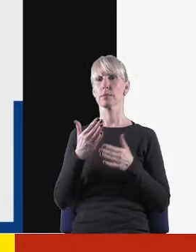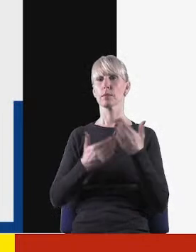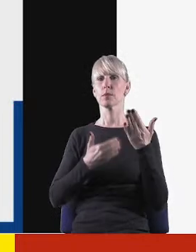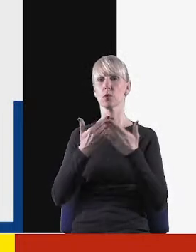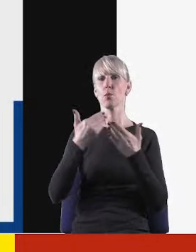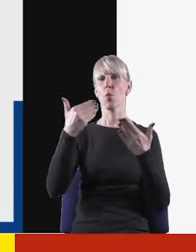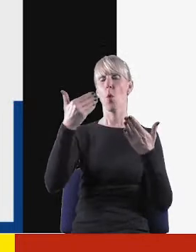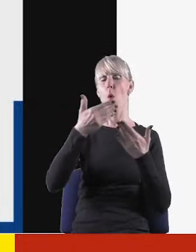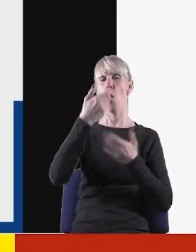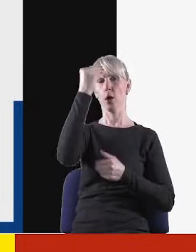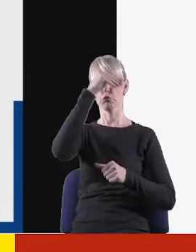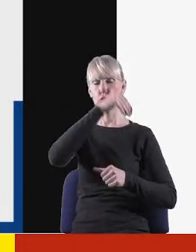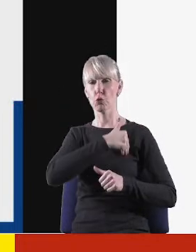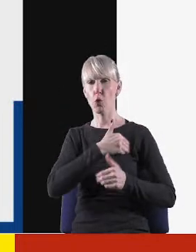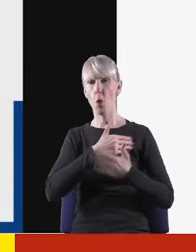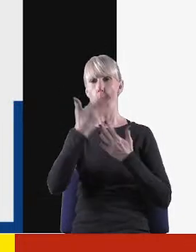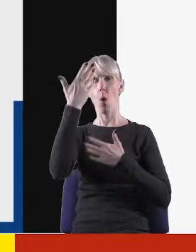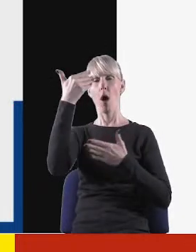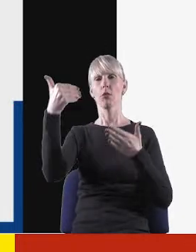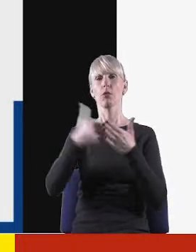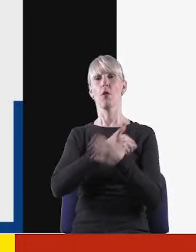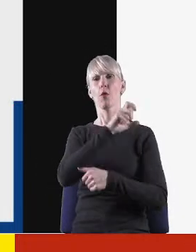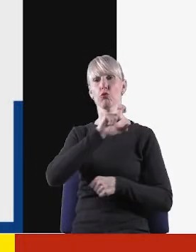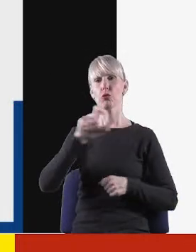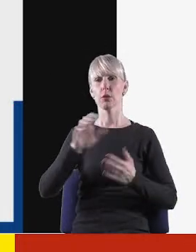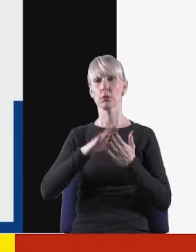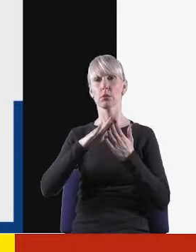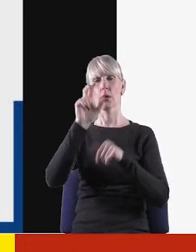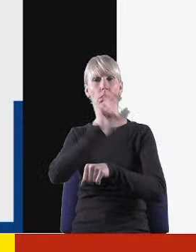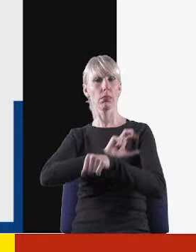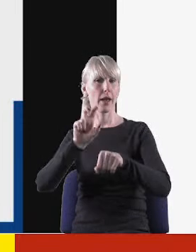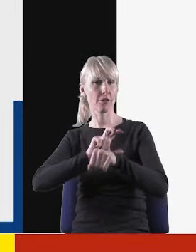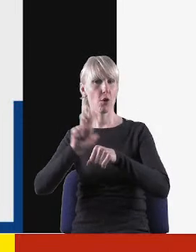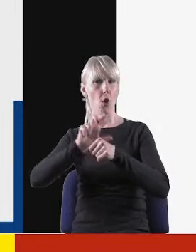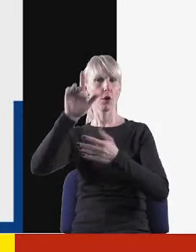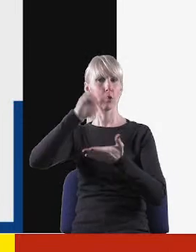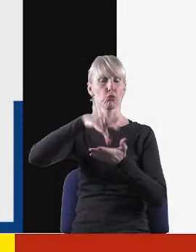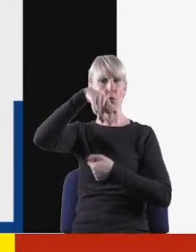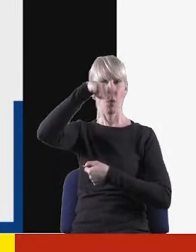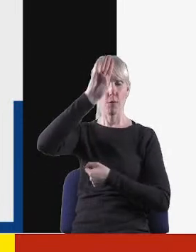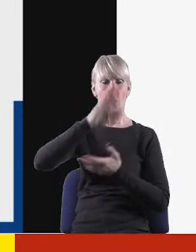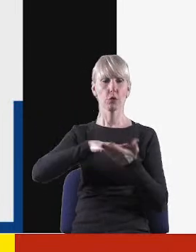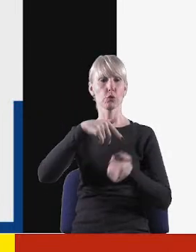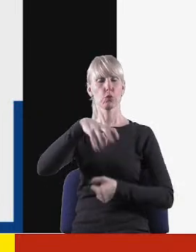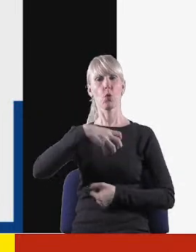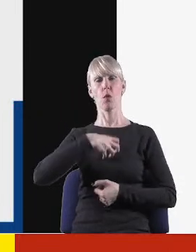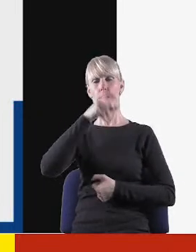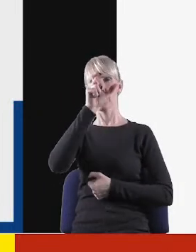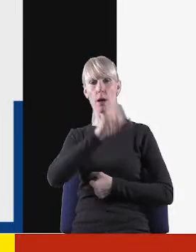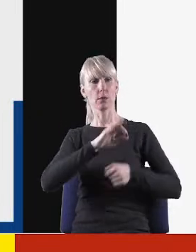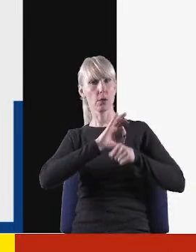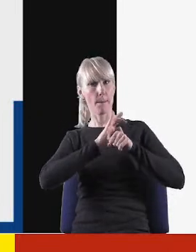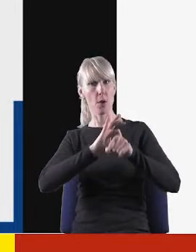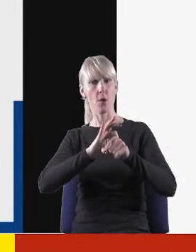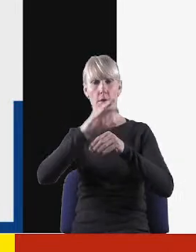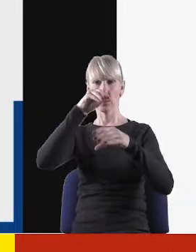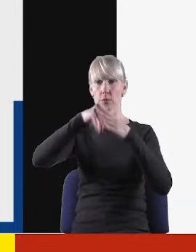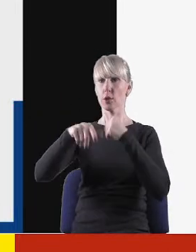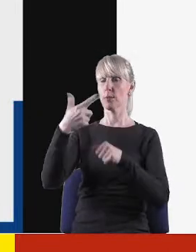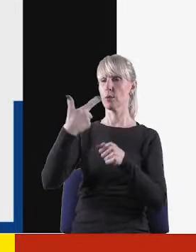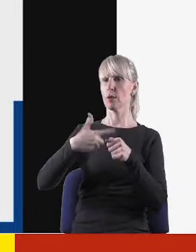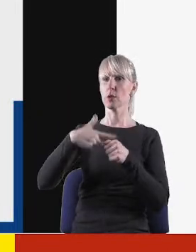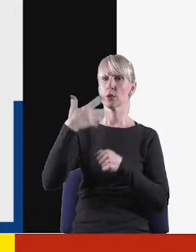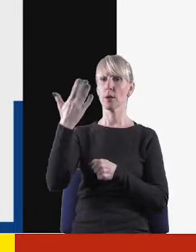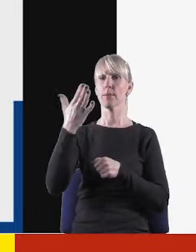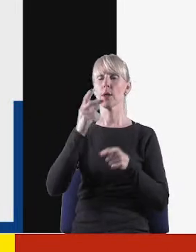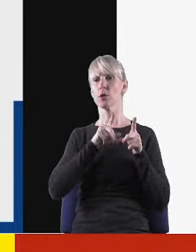Technologii w Łodzi, gdzie dyrekcja prowadzi 25 kierunków kształcenia.